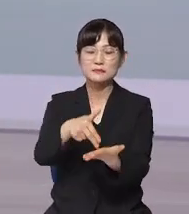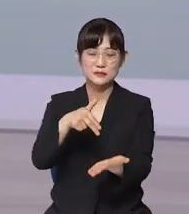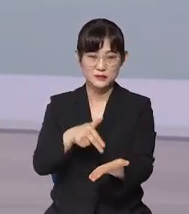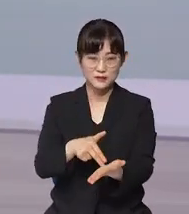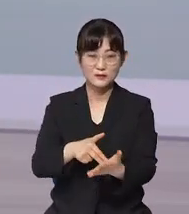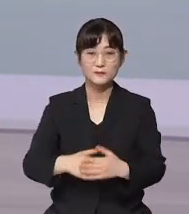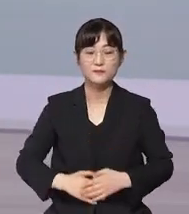조윤정입니다